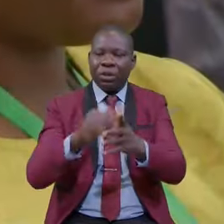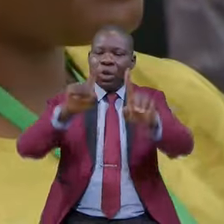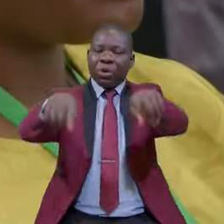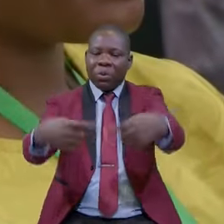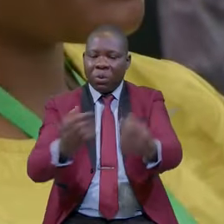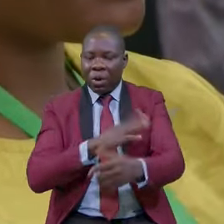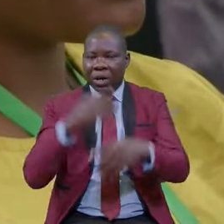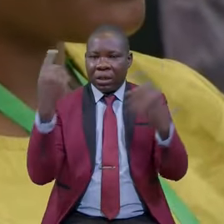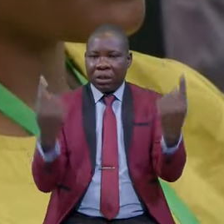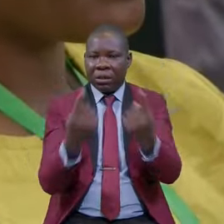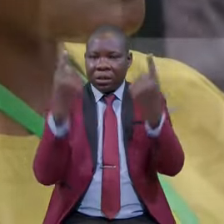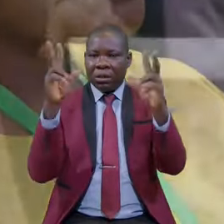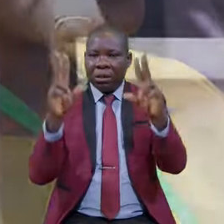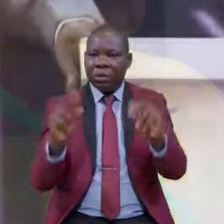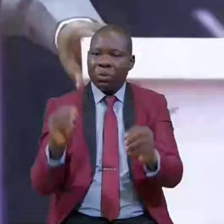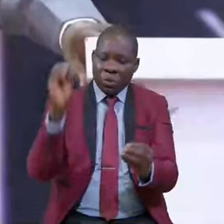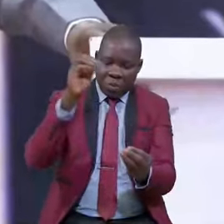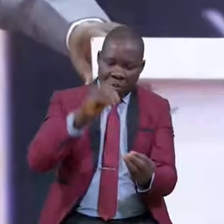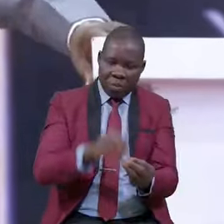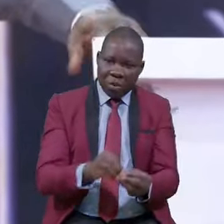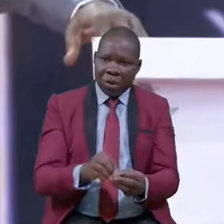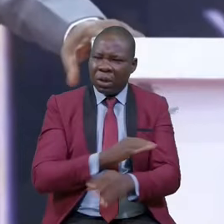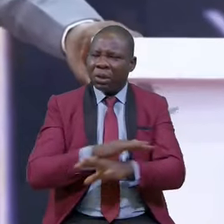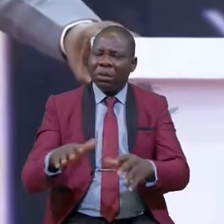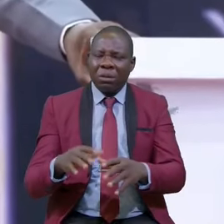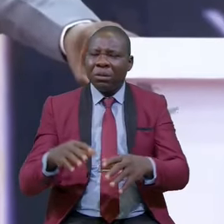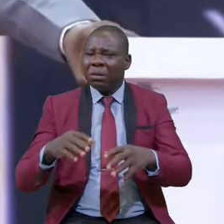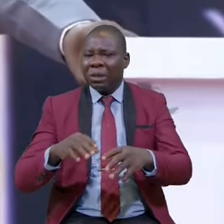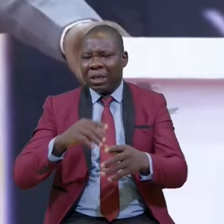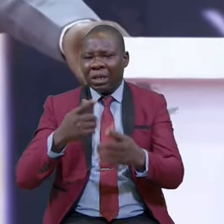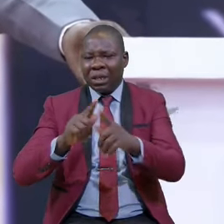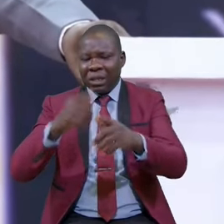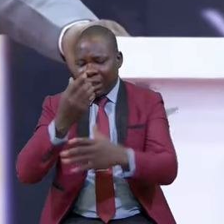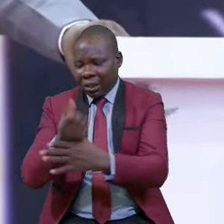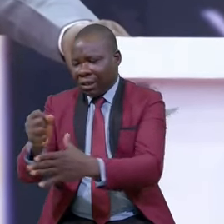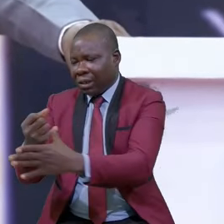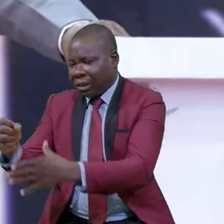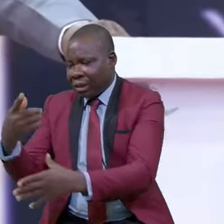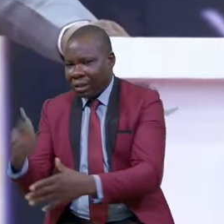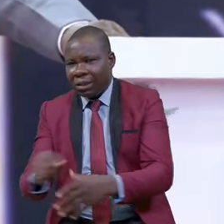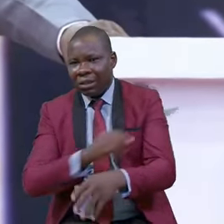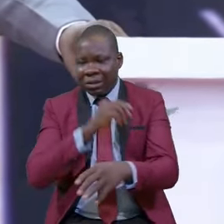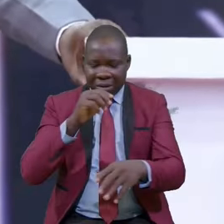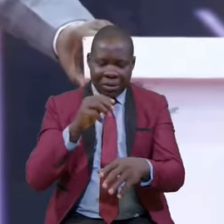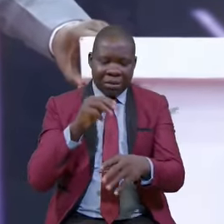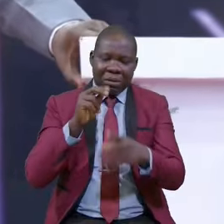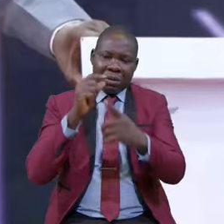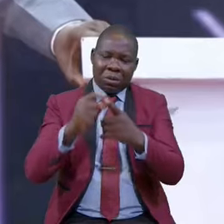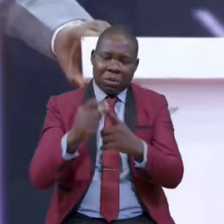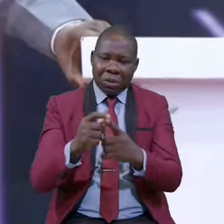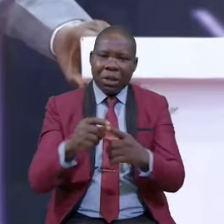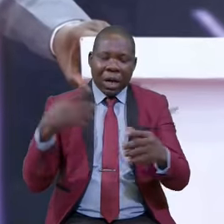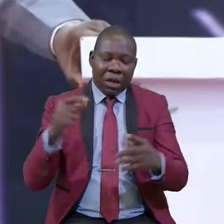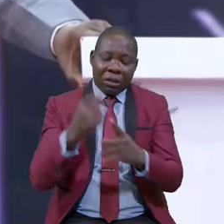don't classify the alors, ne classifie pas les messages. Je ne te condamne pas aujourd'hui. Le message est doux. And